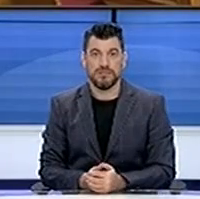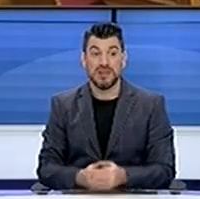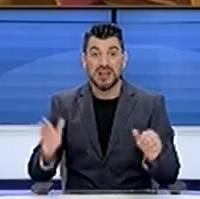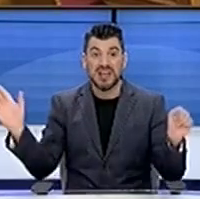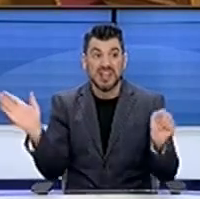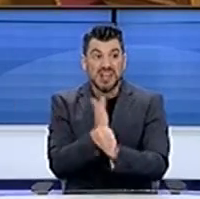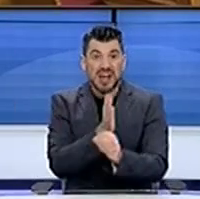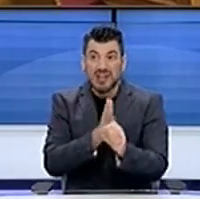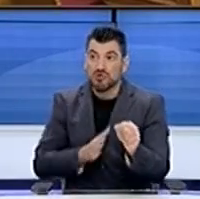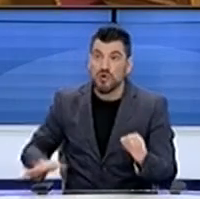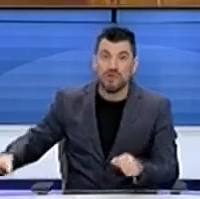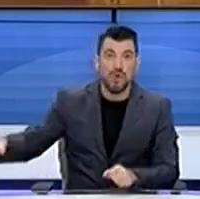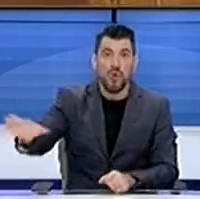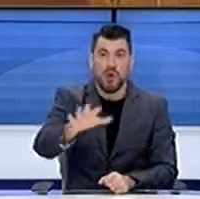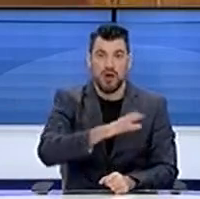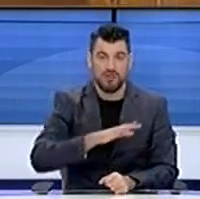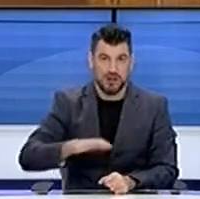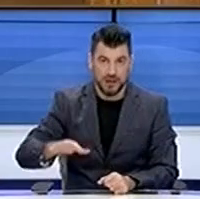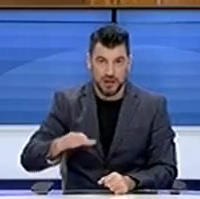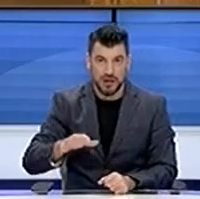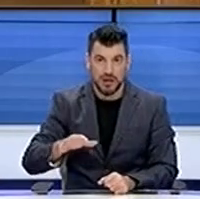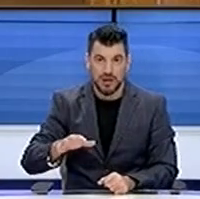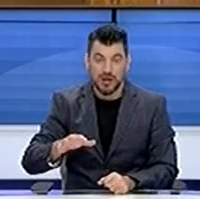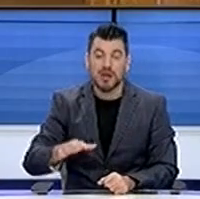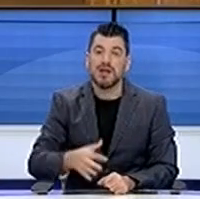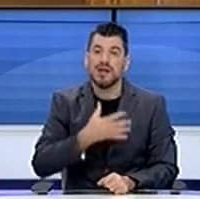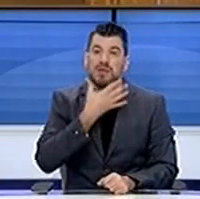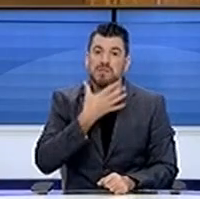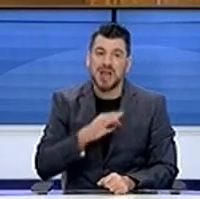έσκησε το καταπέτασμα του ναού που είχε στηθεί γύρω σας.